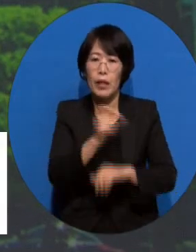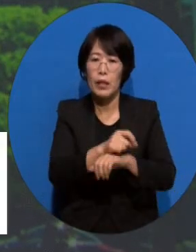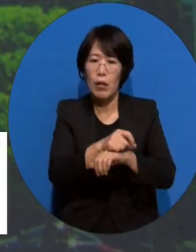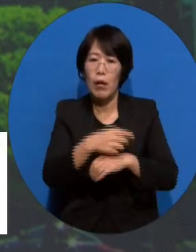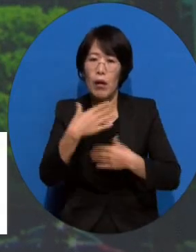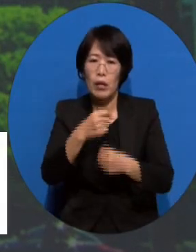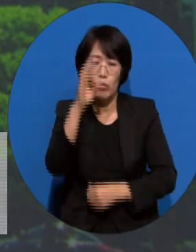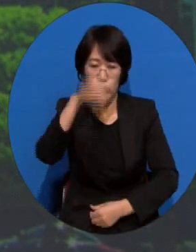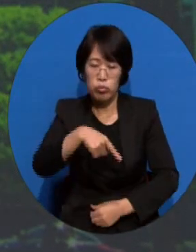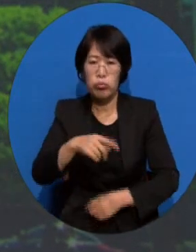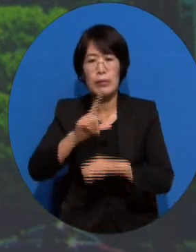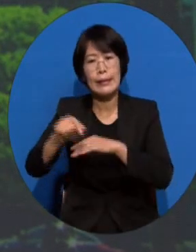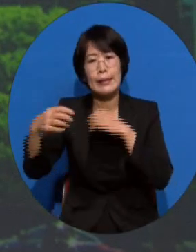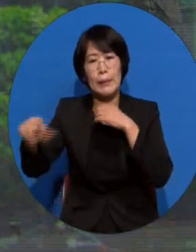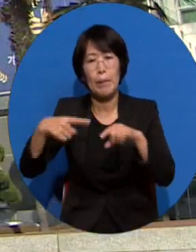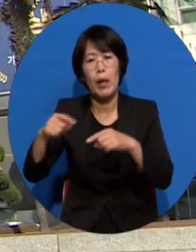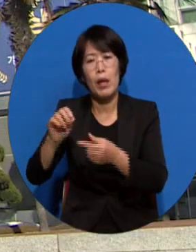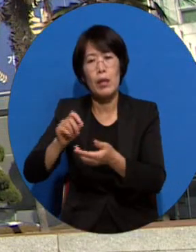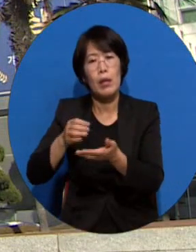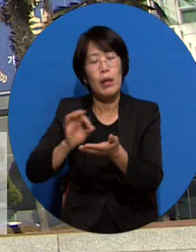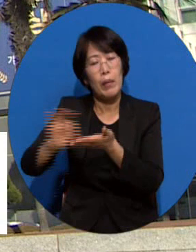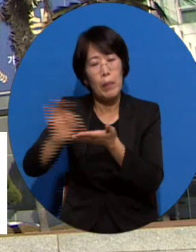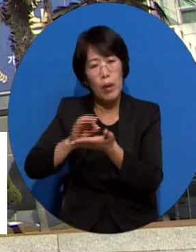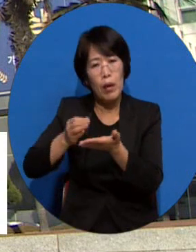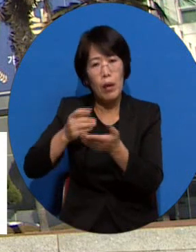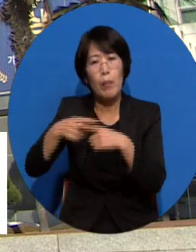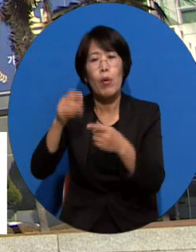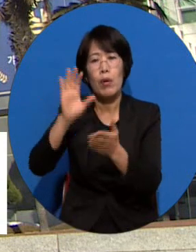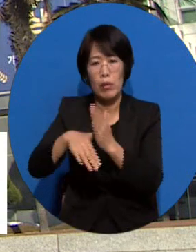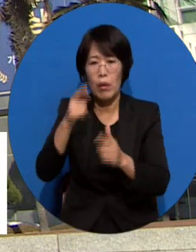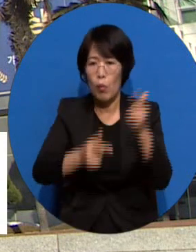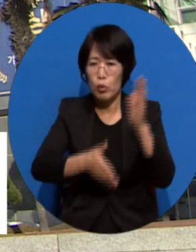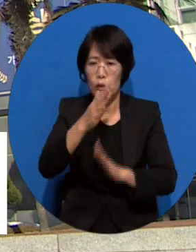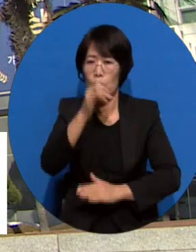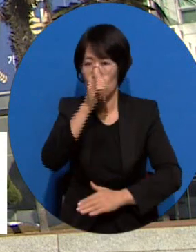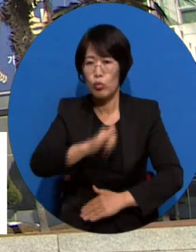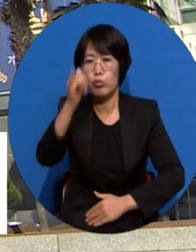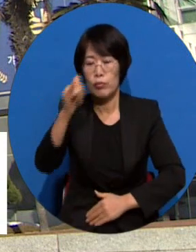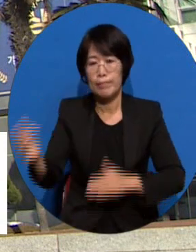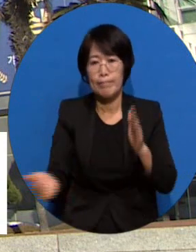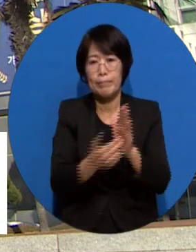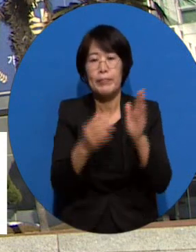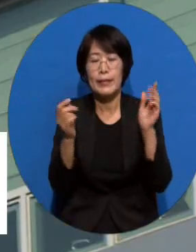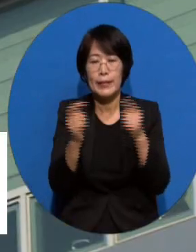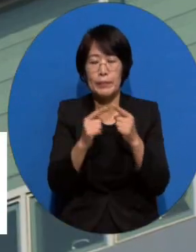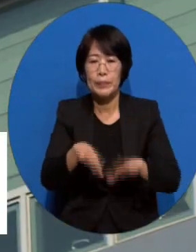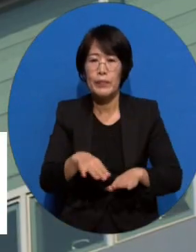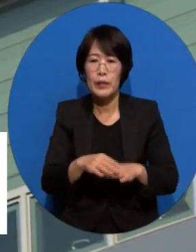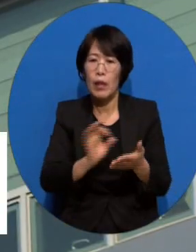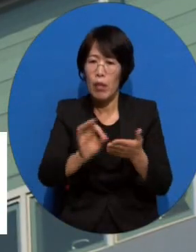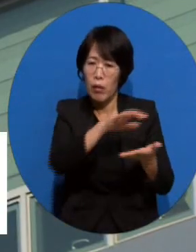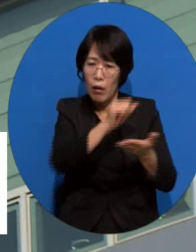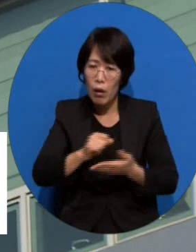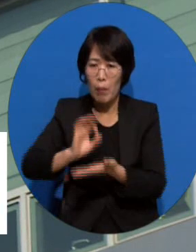행정안전부의 지자체 재정 분석 효율성 평가에서 목포시가 우수 지자체로 분류됐습니다. 목포시는 재원 조달과